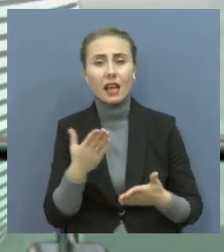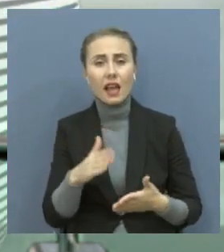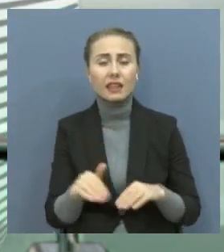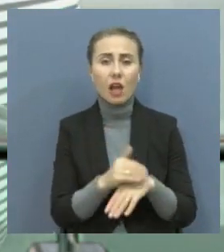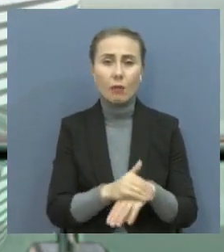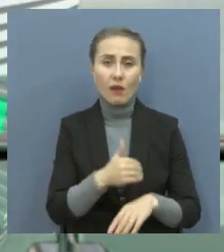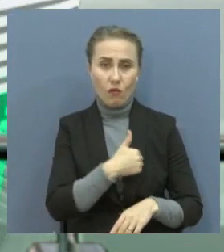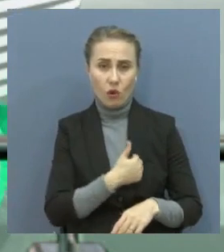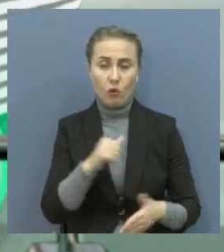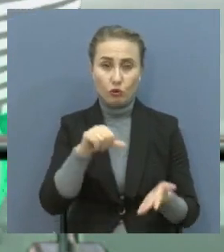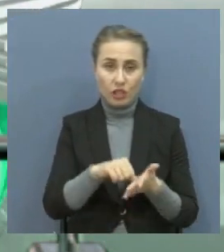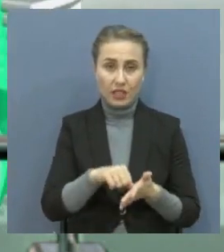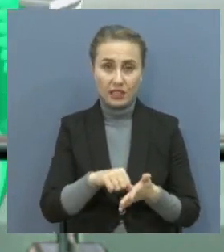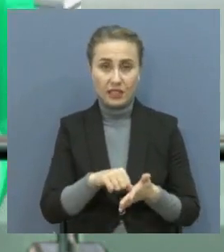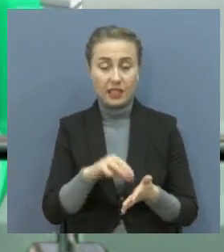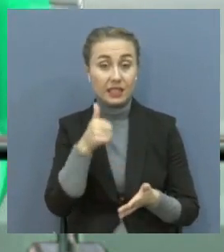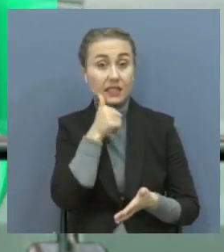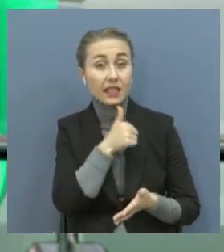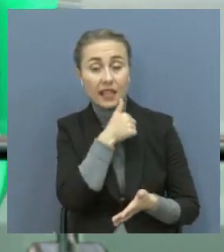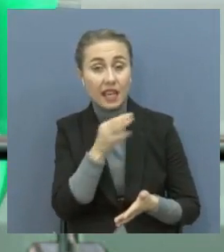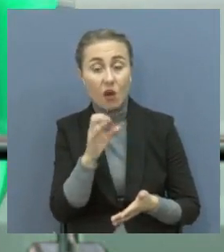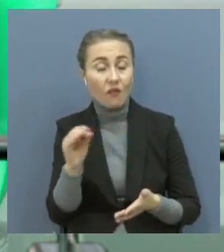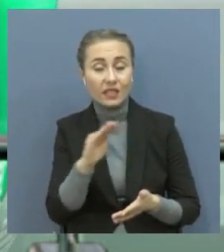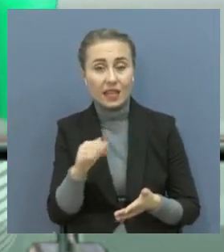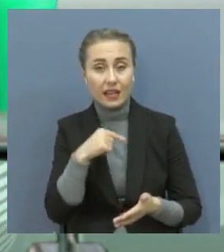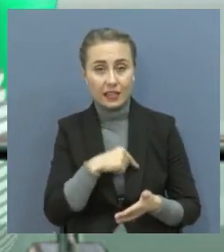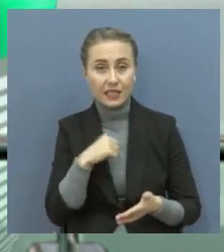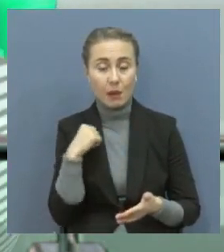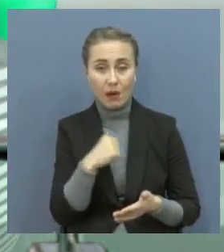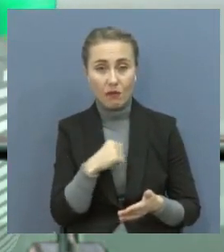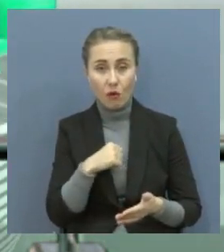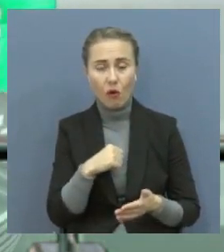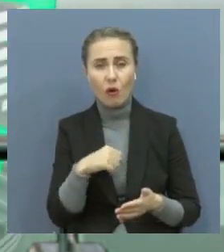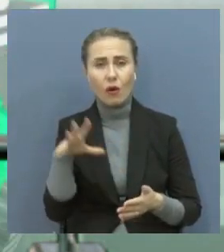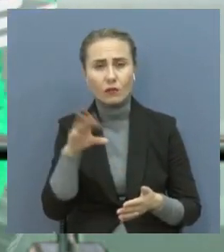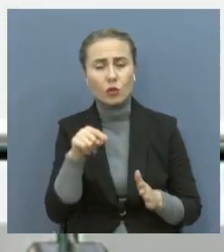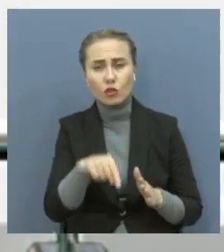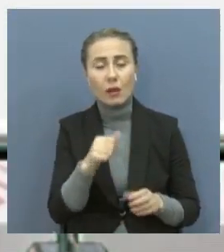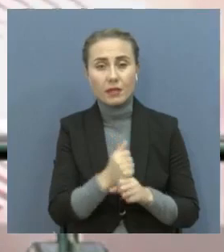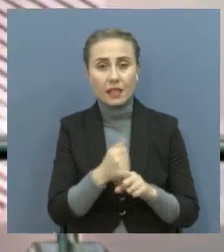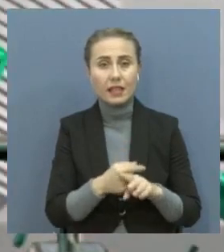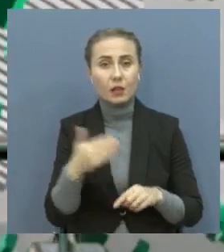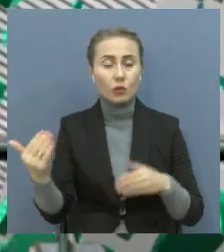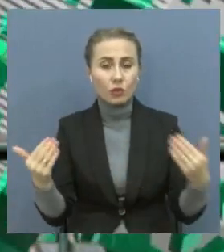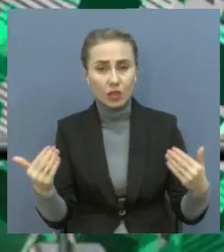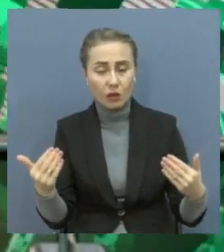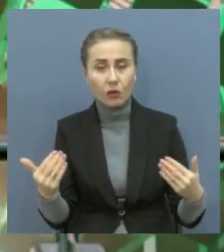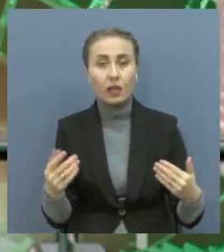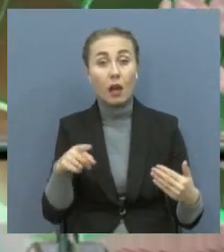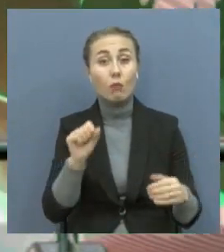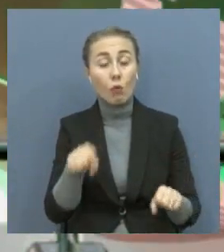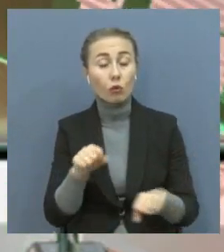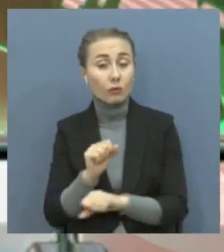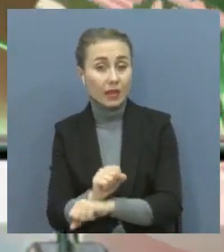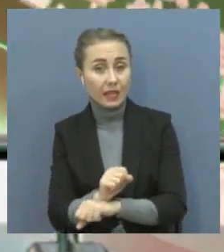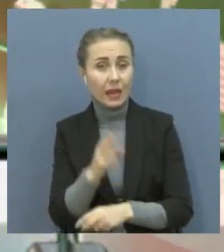добровольное участие, конфиденциальность, неофициальный характер самого процесса, учет всех интересов сторон. И они могут либо остановить,